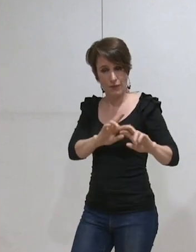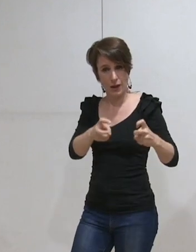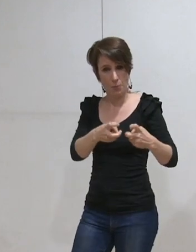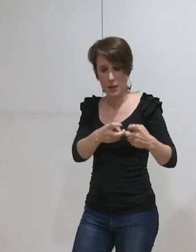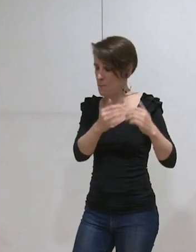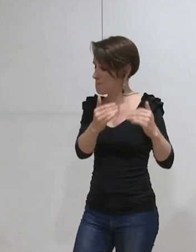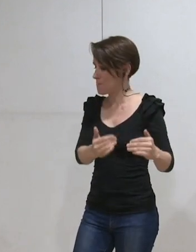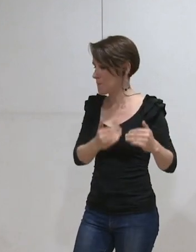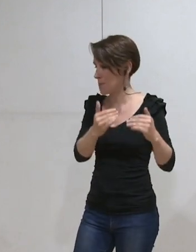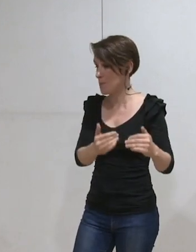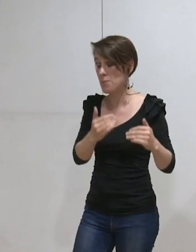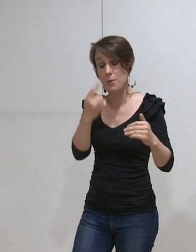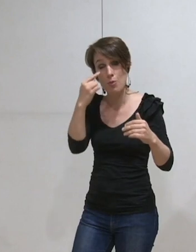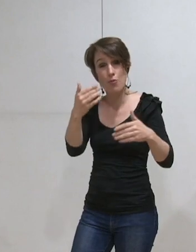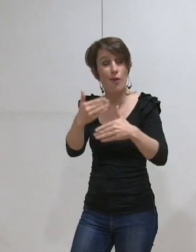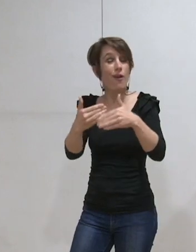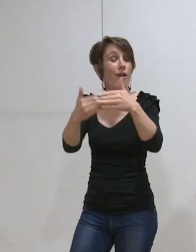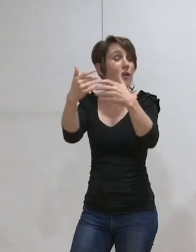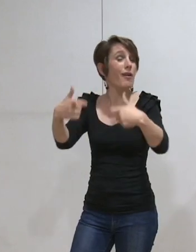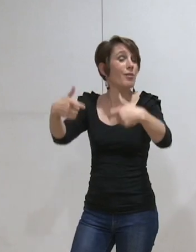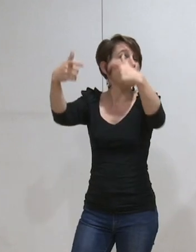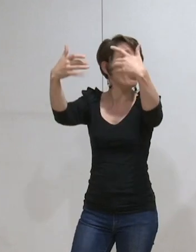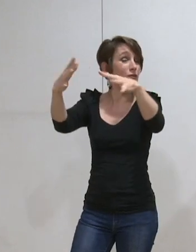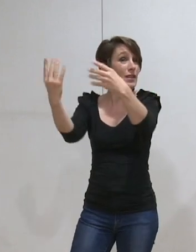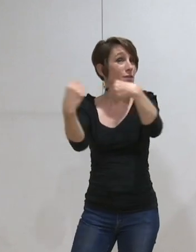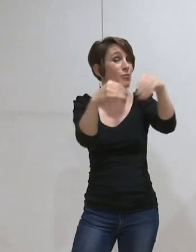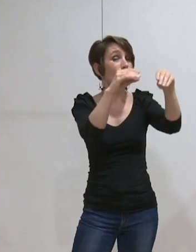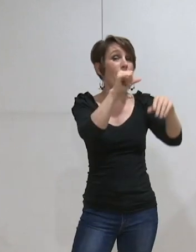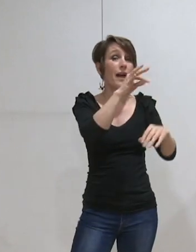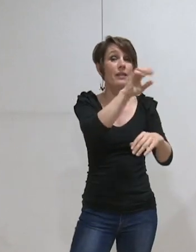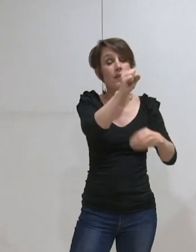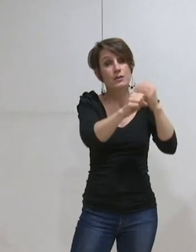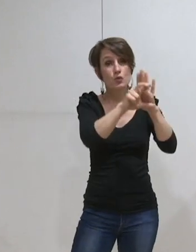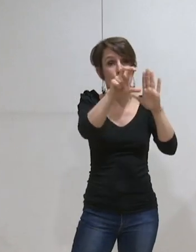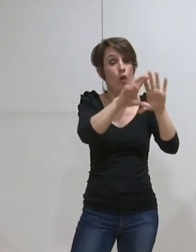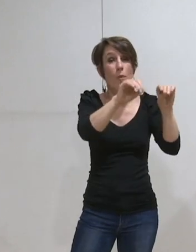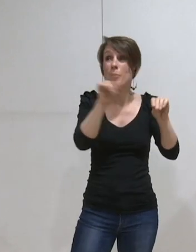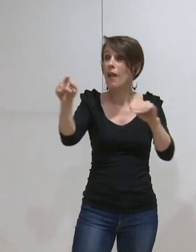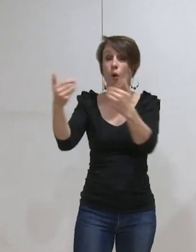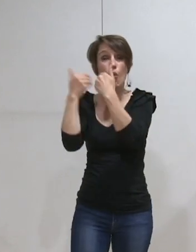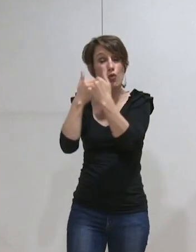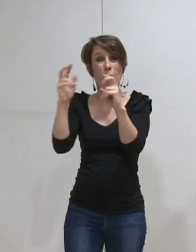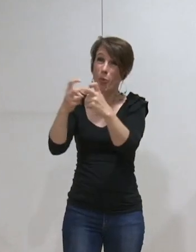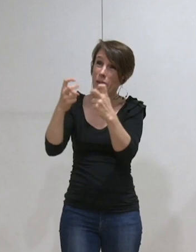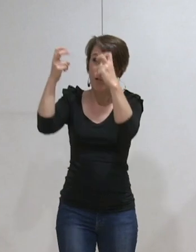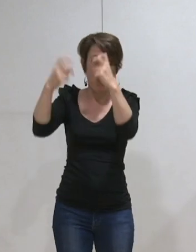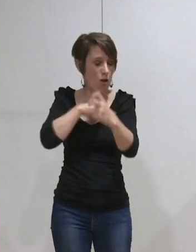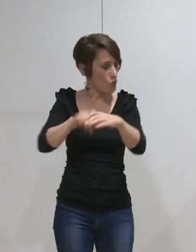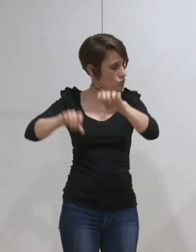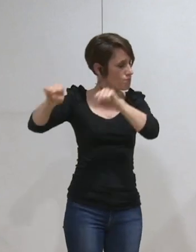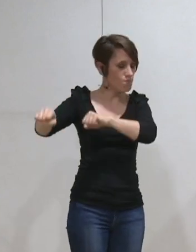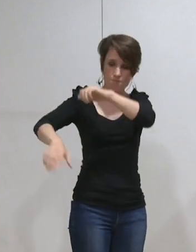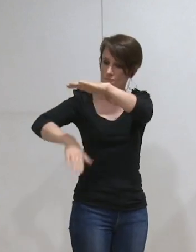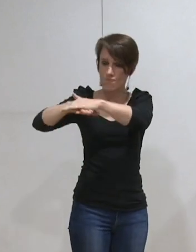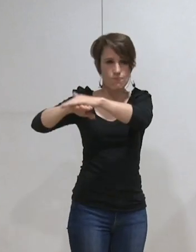d' chvement des bailleurs sociaux auprès des promoteurs nous tenons bon fa ces promoteurs qui réclam une hausse alors que les prix de construction